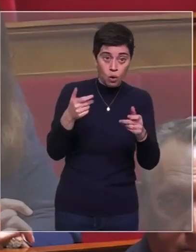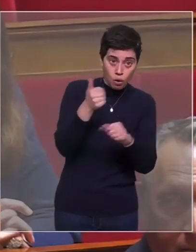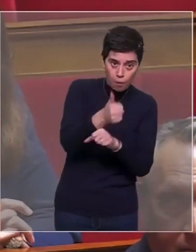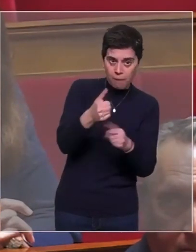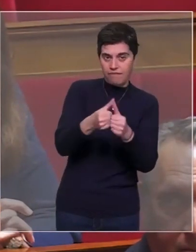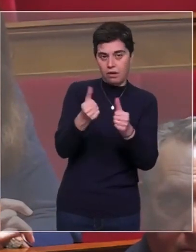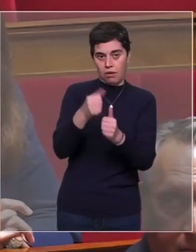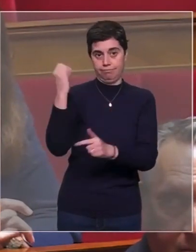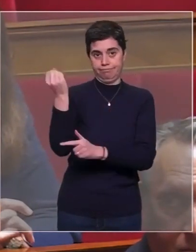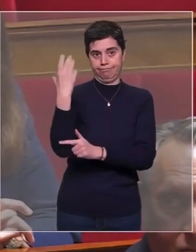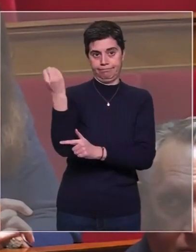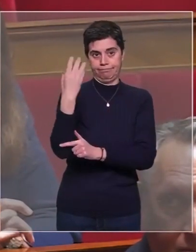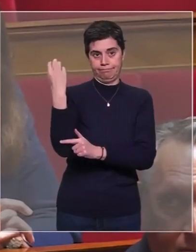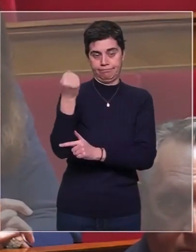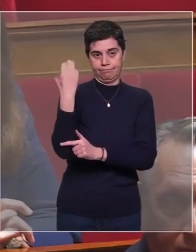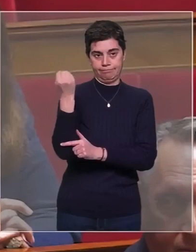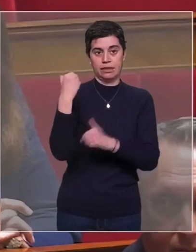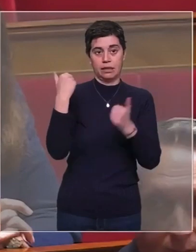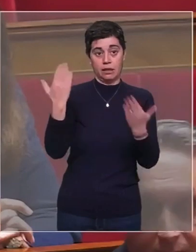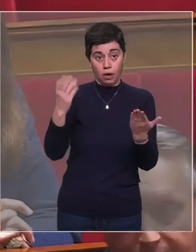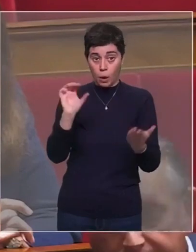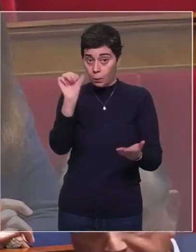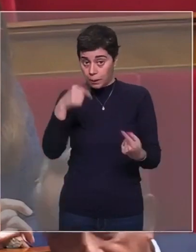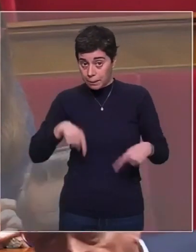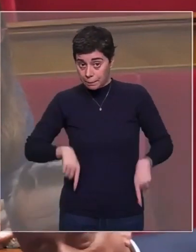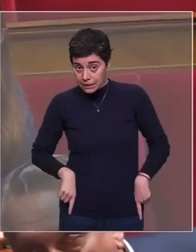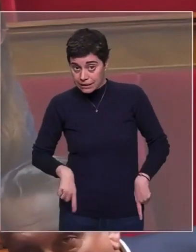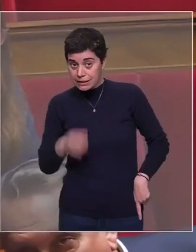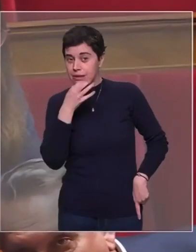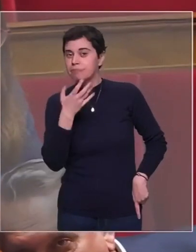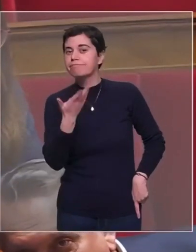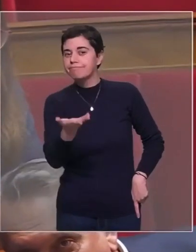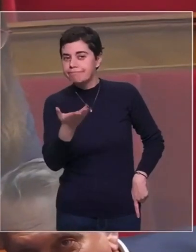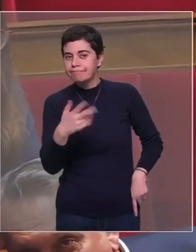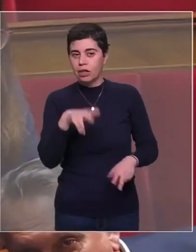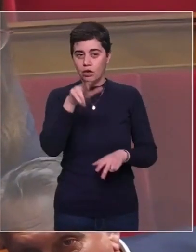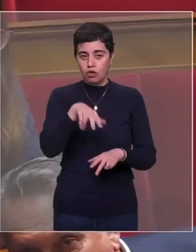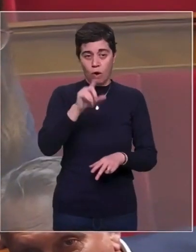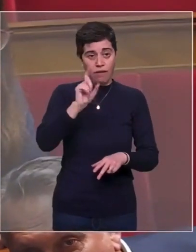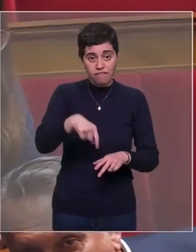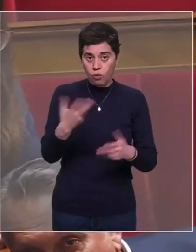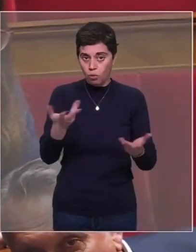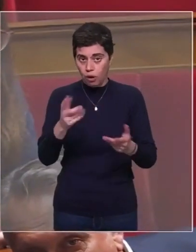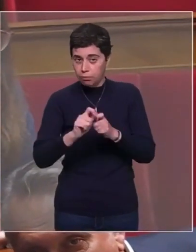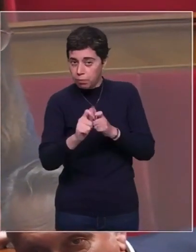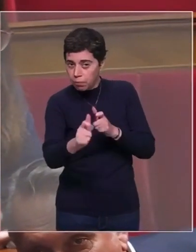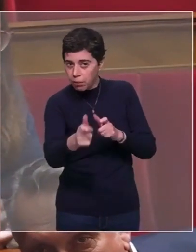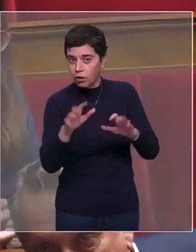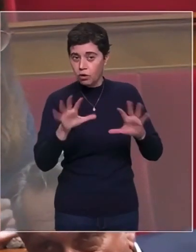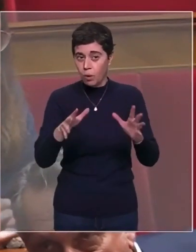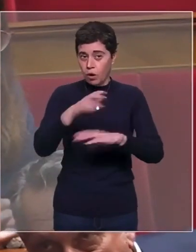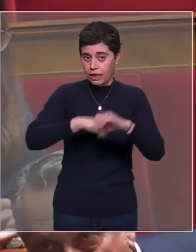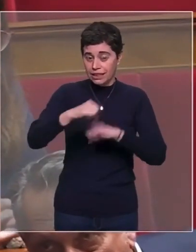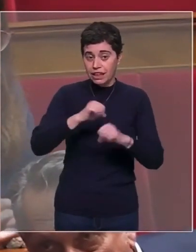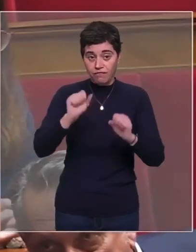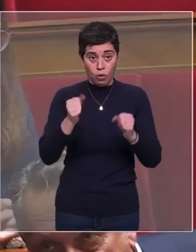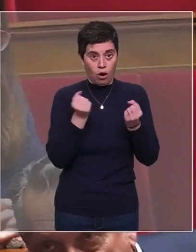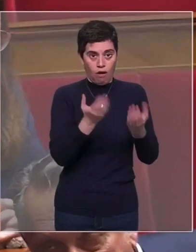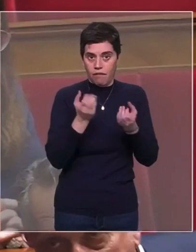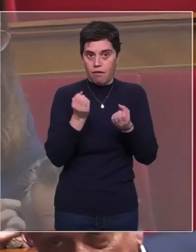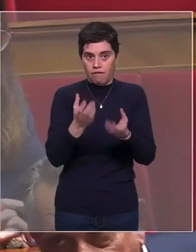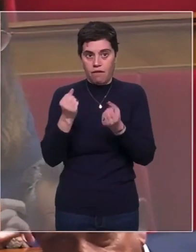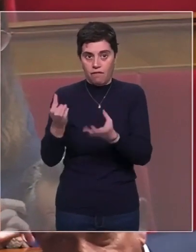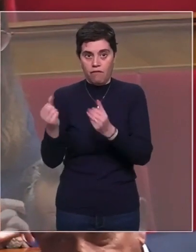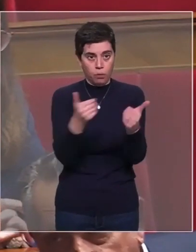ce cadre, le Premier ministre Gabriel Attal a dévoilé sa feuille de route sur le logement. Il faut de l'offre, toujours de l'offre et encore plus d'offres pour répondre à la